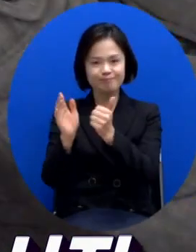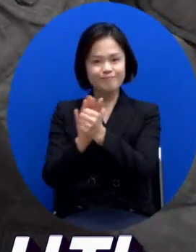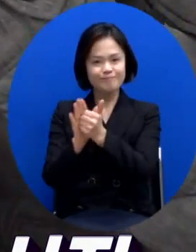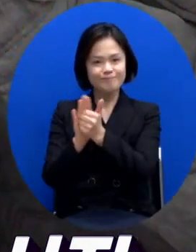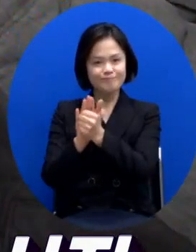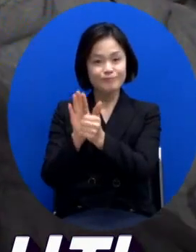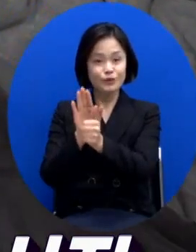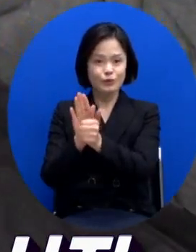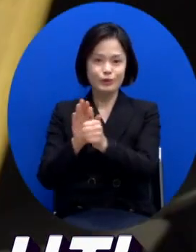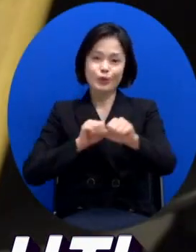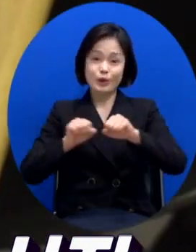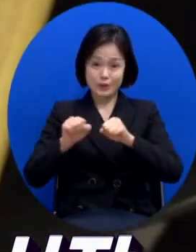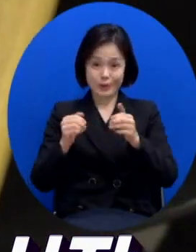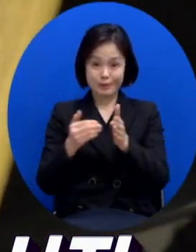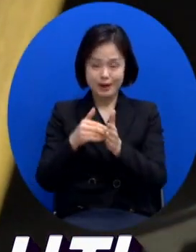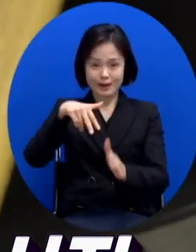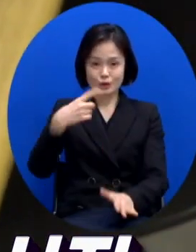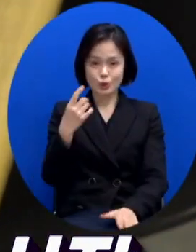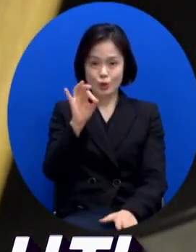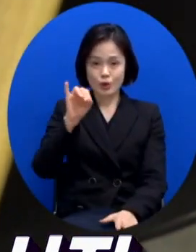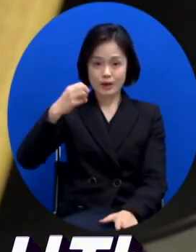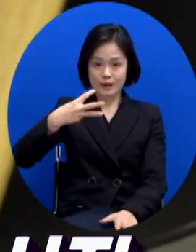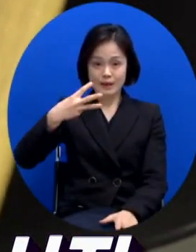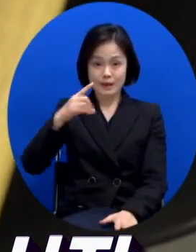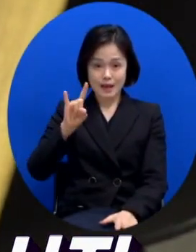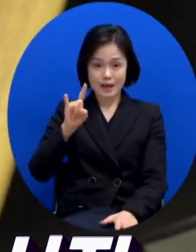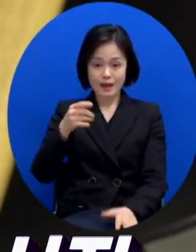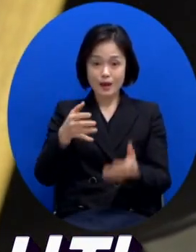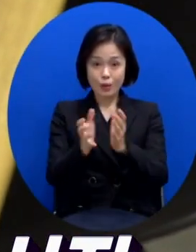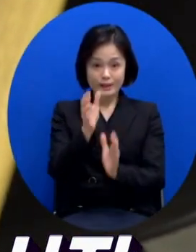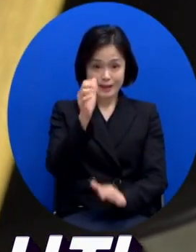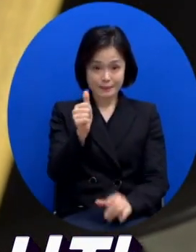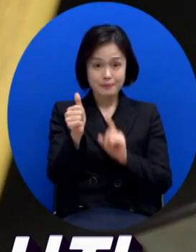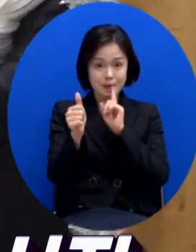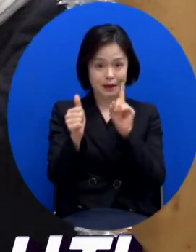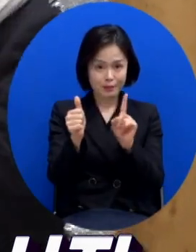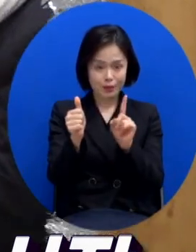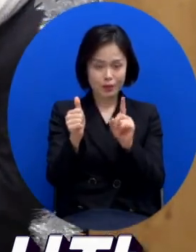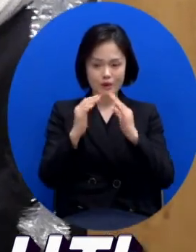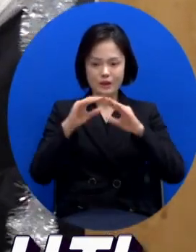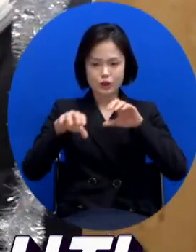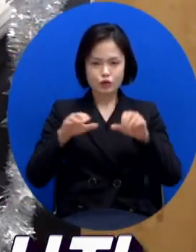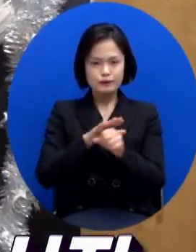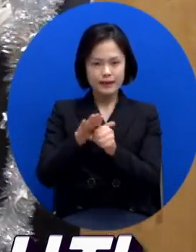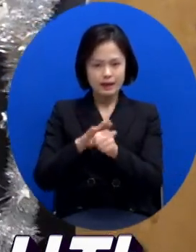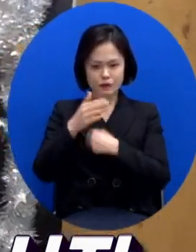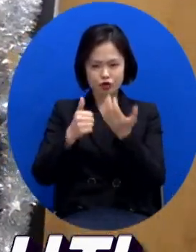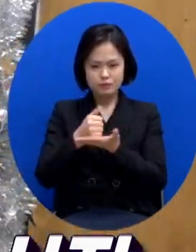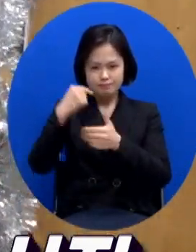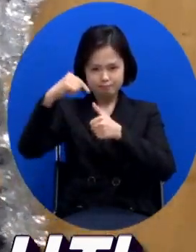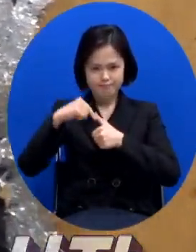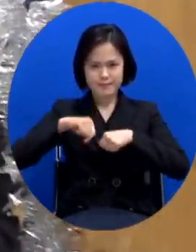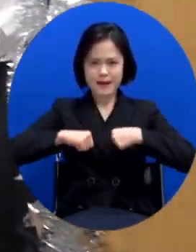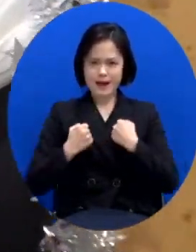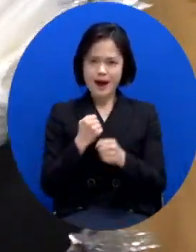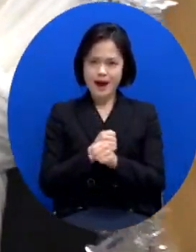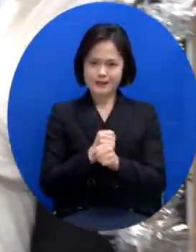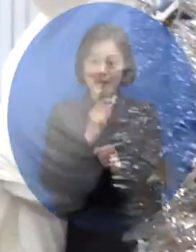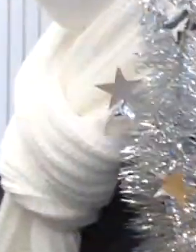신년하례회 에서 조 일 내에 대표회장은 이웃을 사랑하라고 하신 주님의 사명을 감당 하자 고 강조했습니다